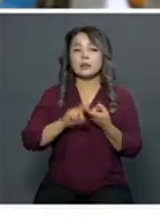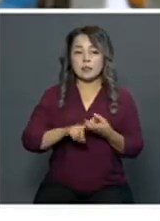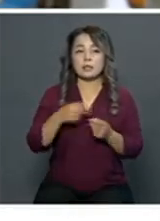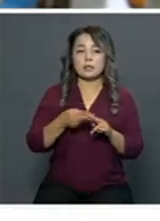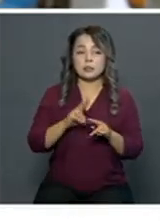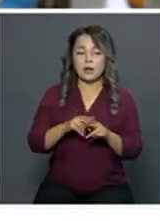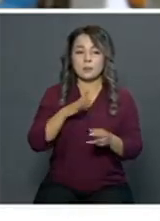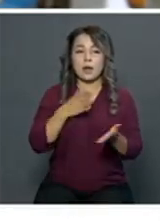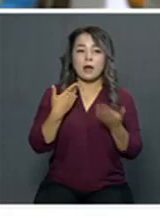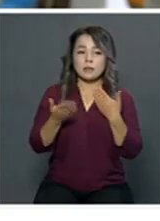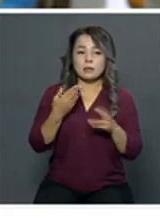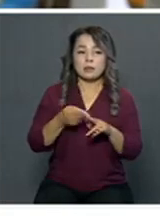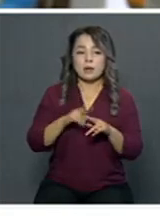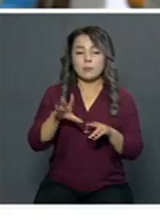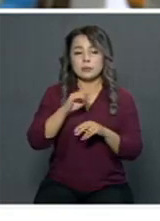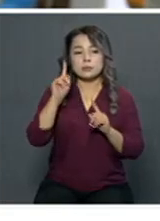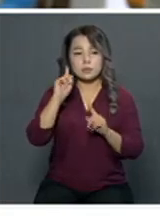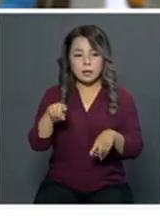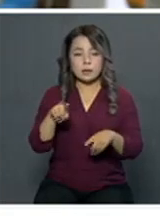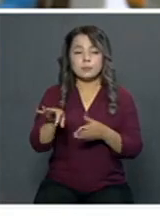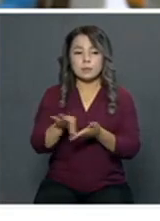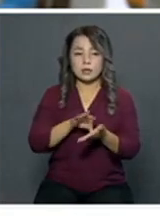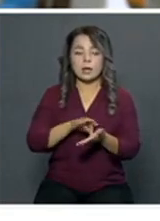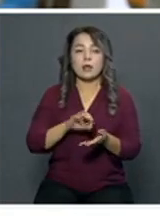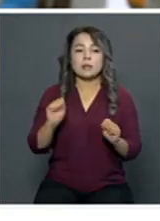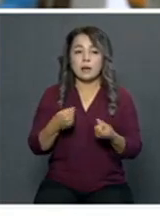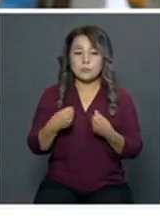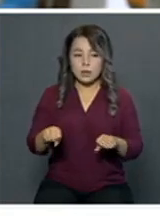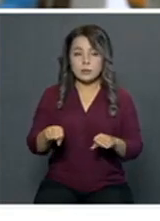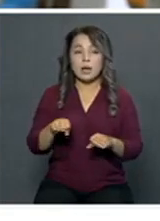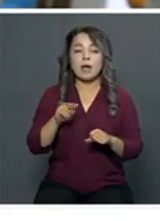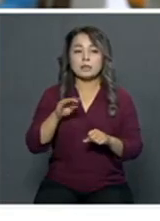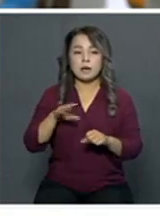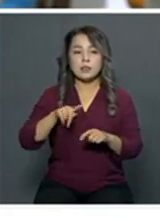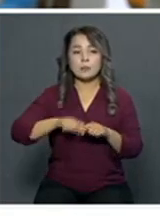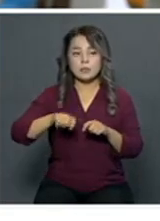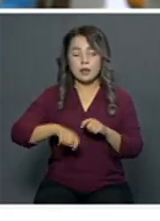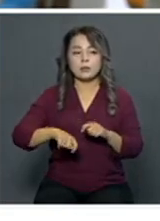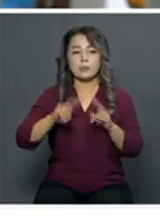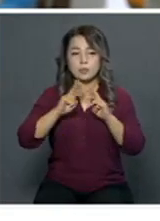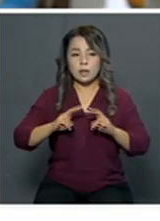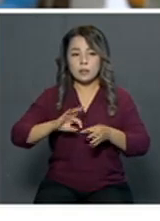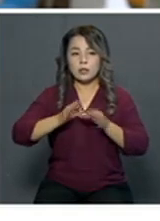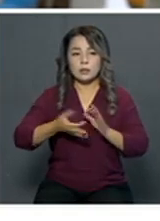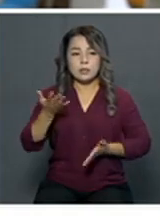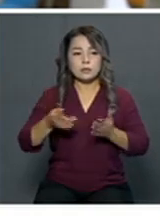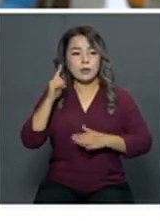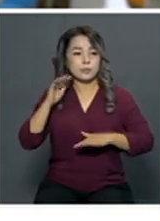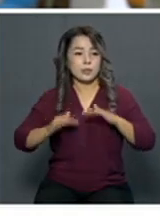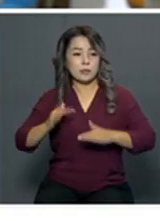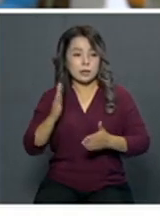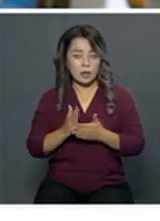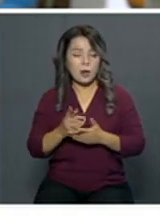көп уақытты жоғалтпай, біз өзіміз экспресс-тест жасап жібереміз де. Егер де экспресс-тесттен сомнительный болса, не